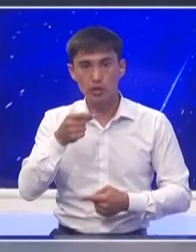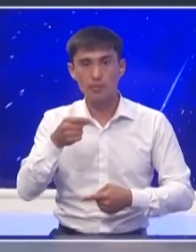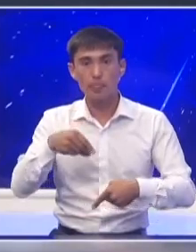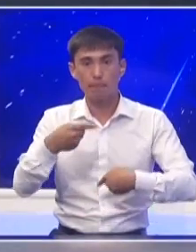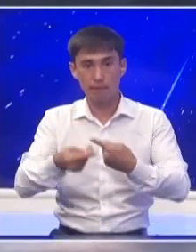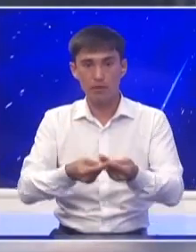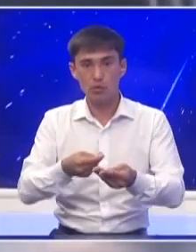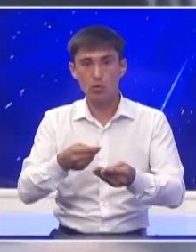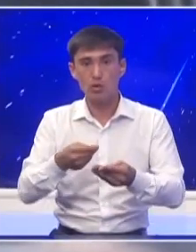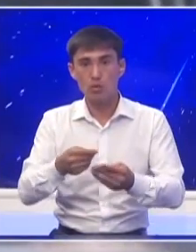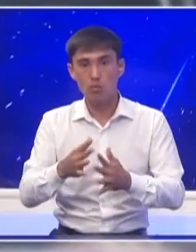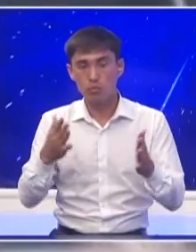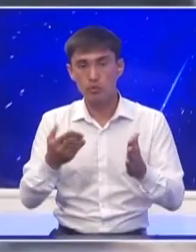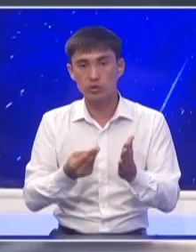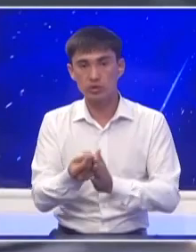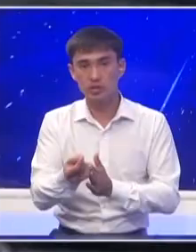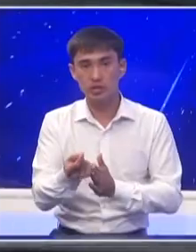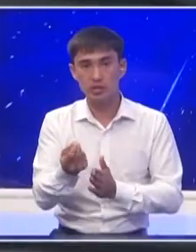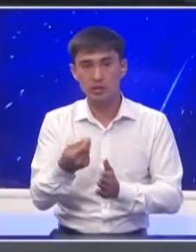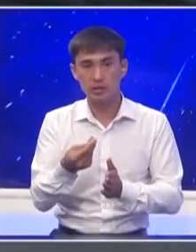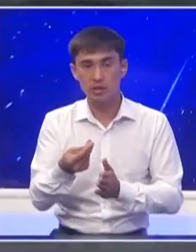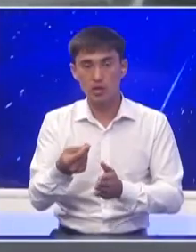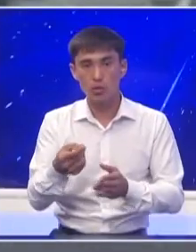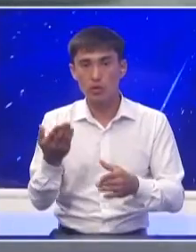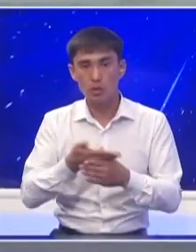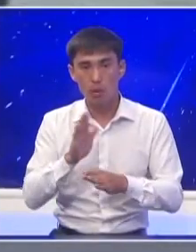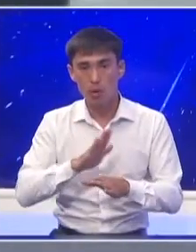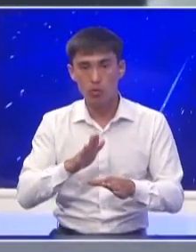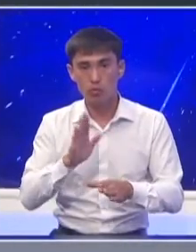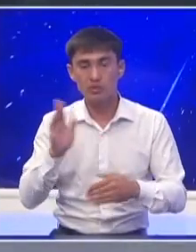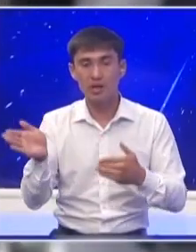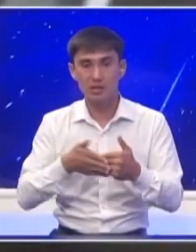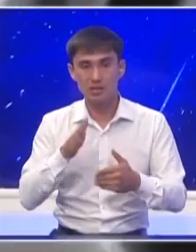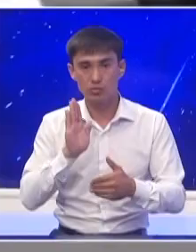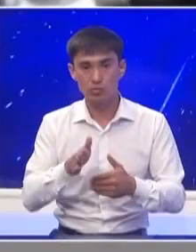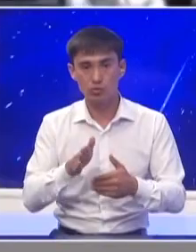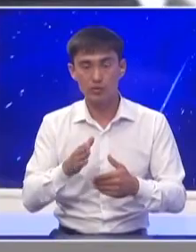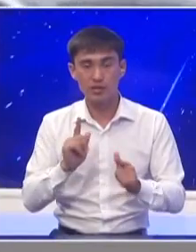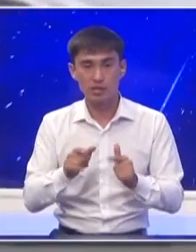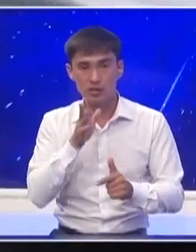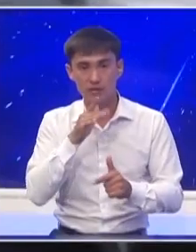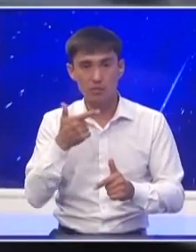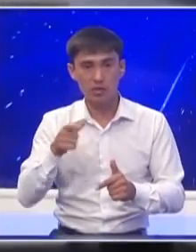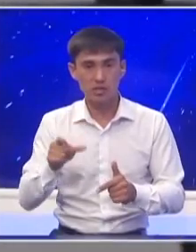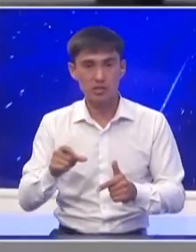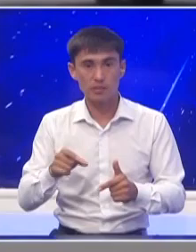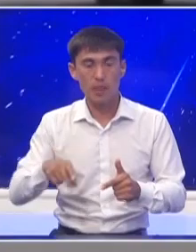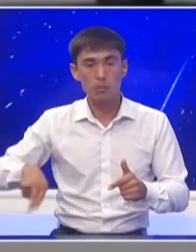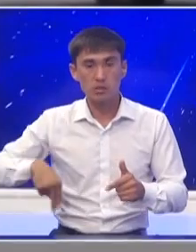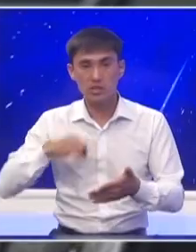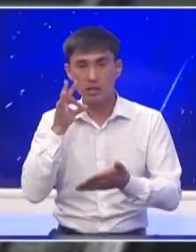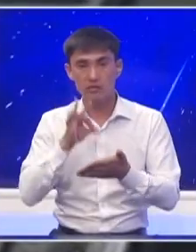уже вернул лишние деньги туристке. Однако это не помогло ему избежать наказания. В настоящее время гражданин привлечен к